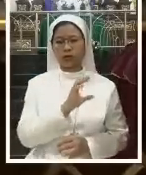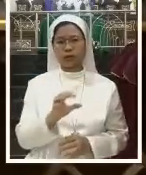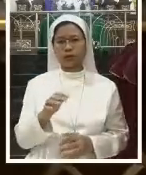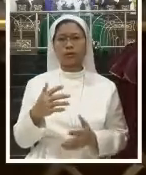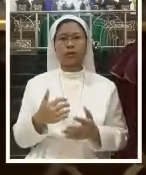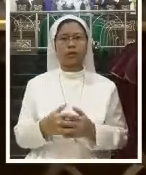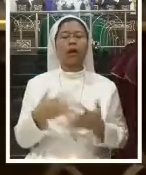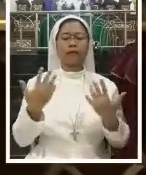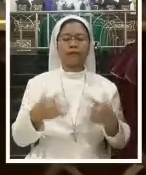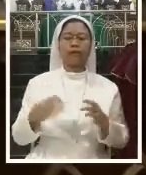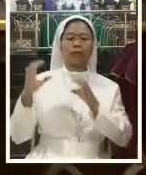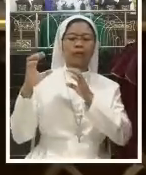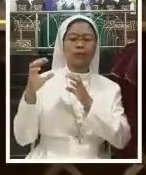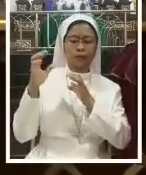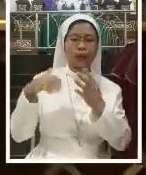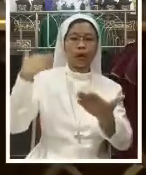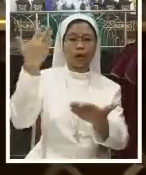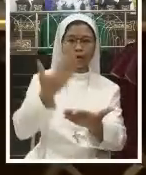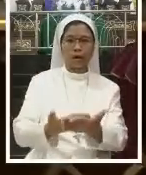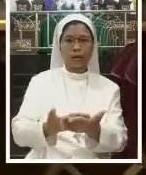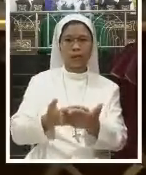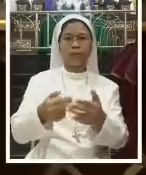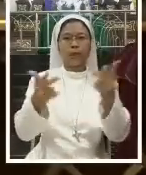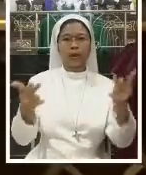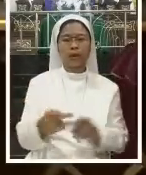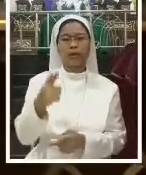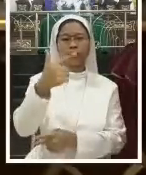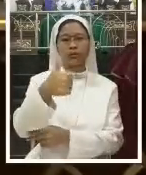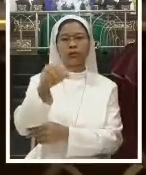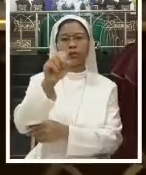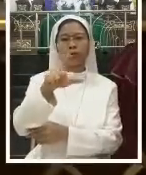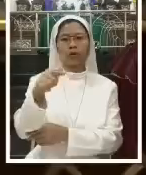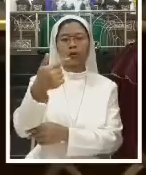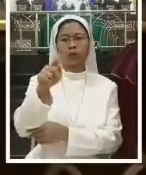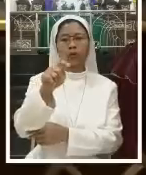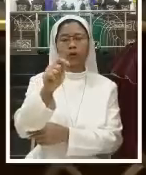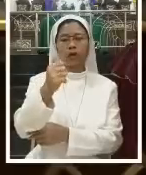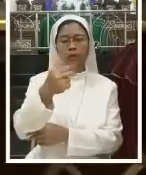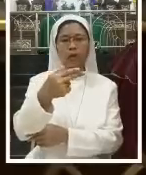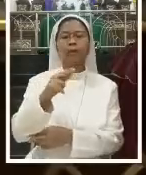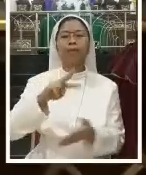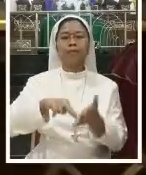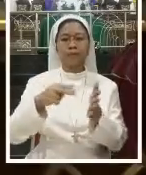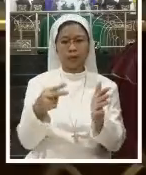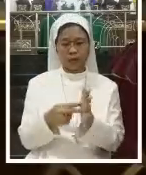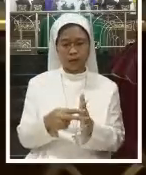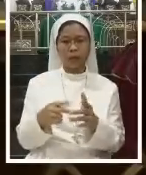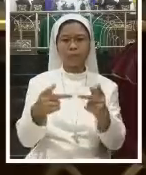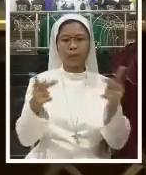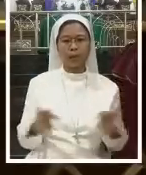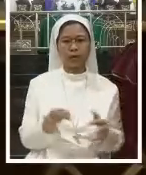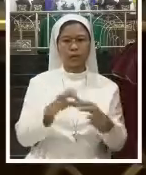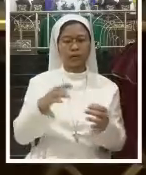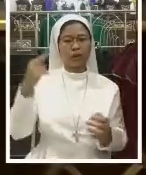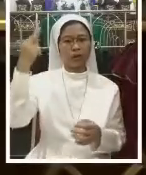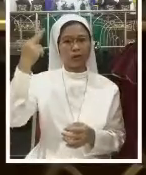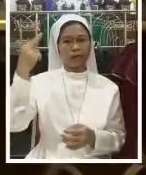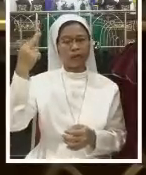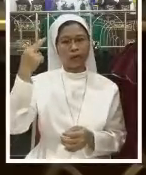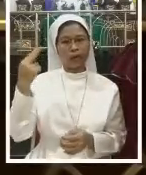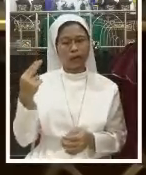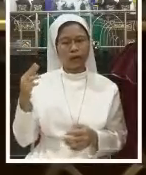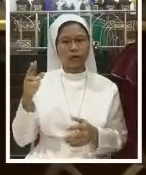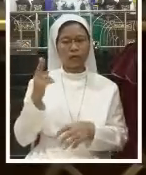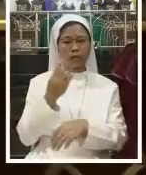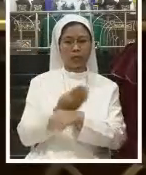Pag-abot ninda sa lugar na apod Golgotha, buot sabihon lugar nin bungo, pinainom siya ninda nin arak na may halong